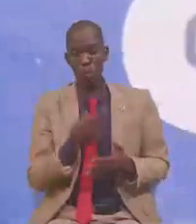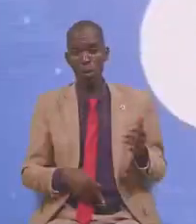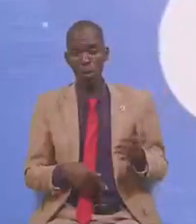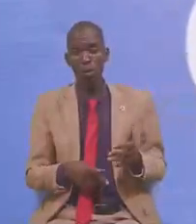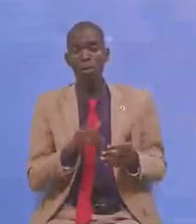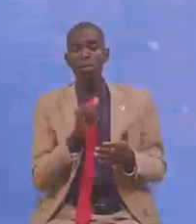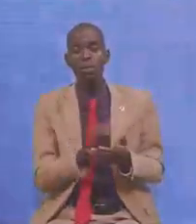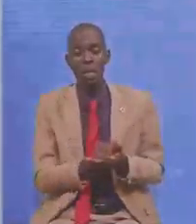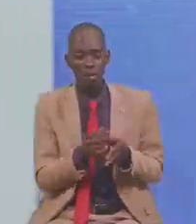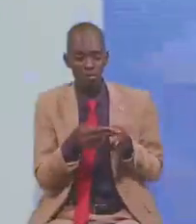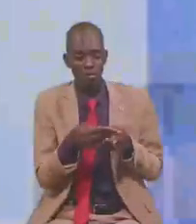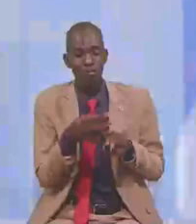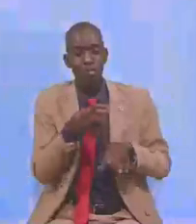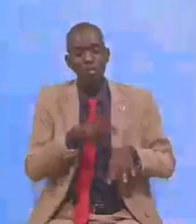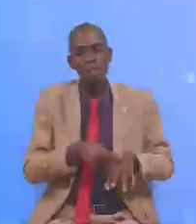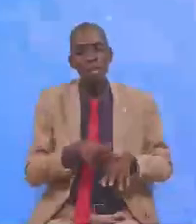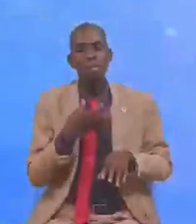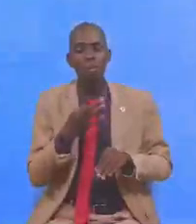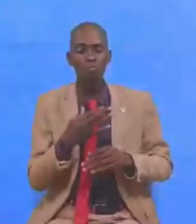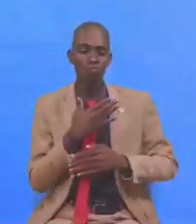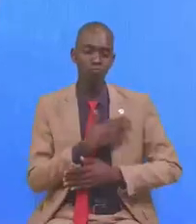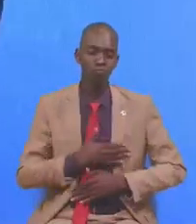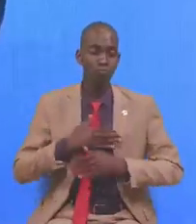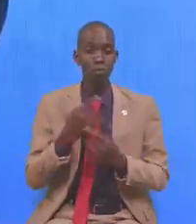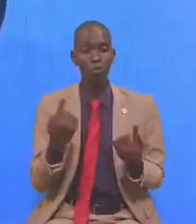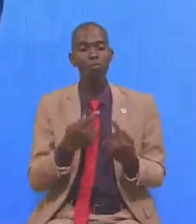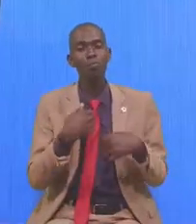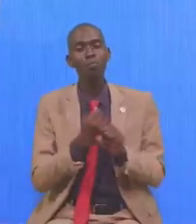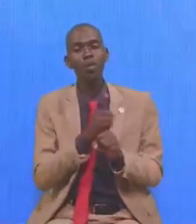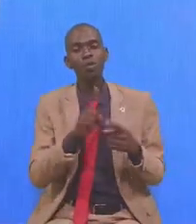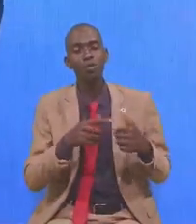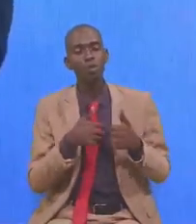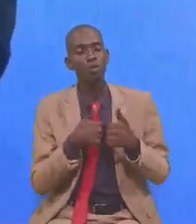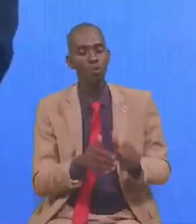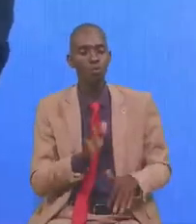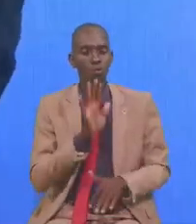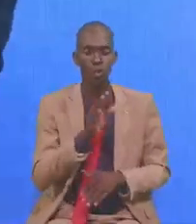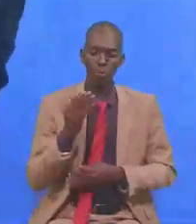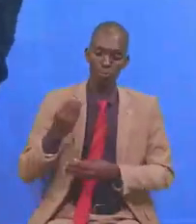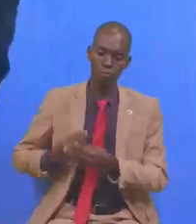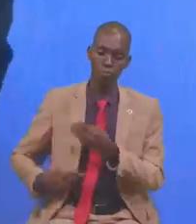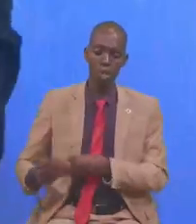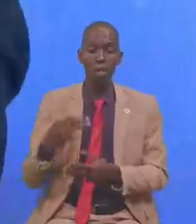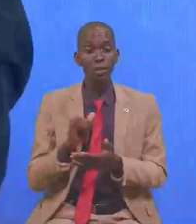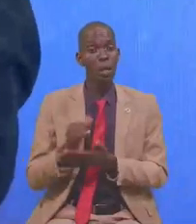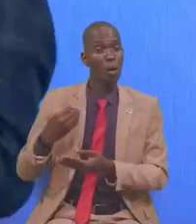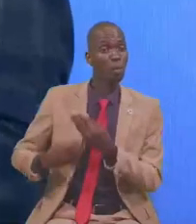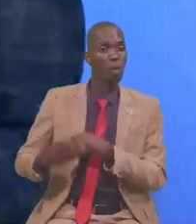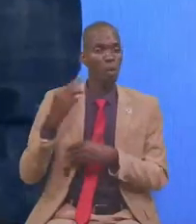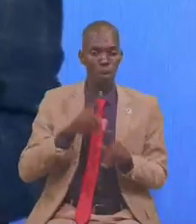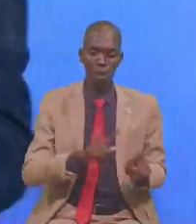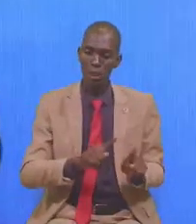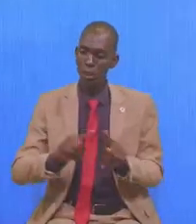Cette jouissance momentanée du péché te fait perdre le droit d'aînesse. Et le droit d'aînesse